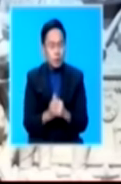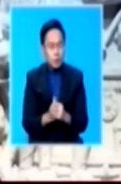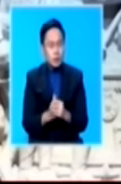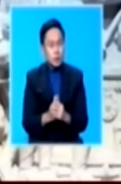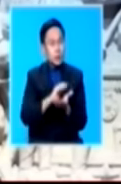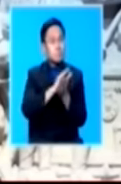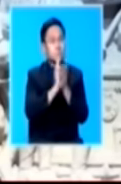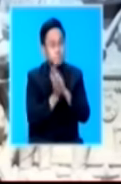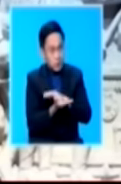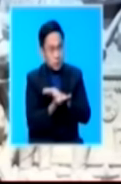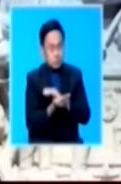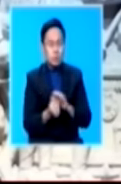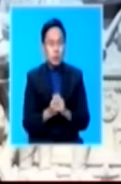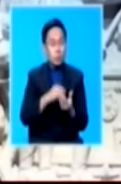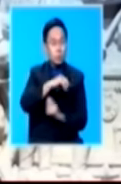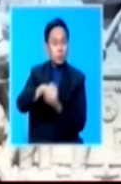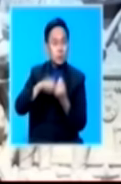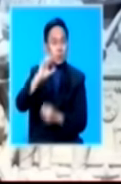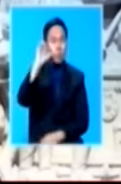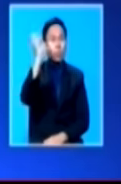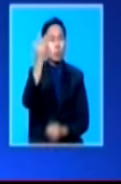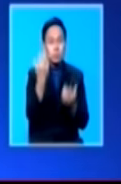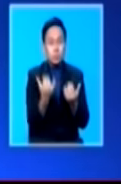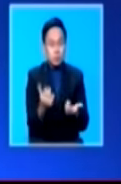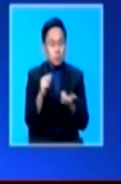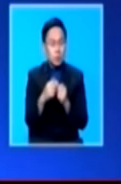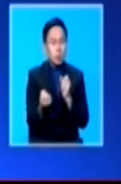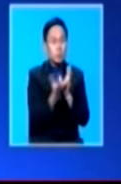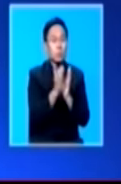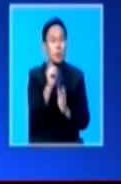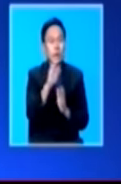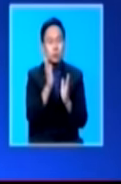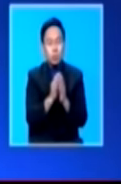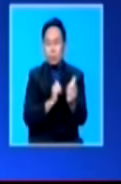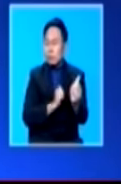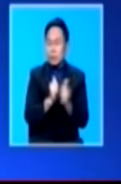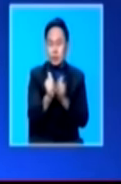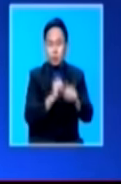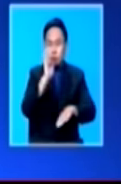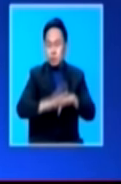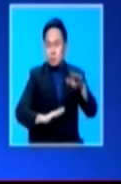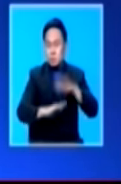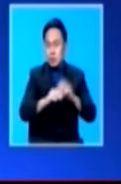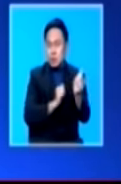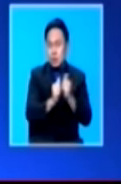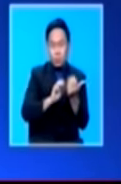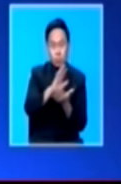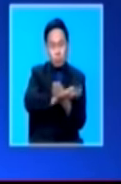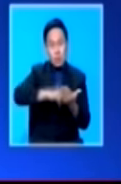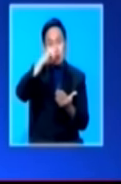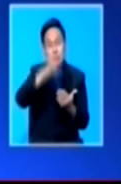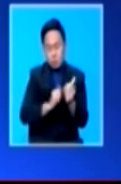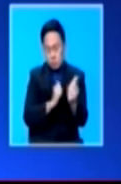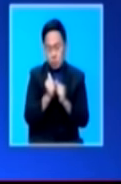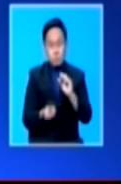เปลี่ยนแปลงนะในเรื่องของเศรษฐกิจโลกในวันนี้นะเราจะต้องเพิ่มขีดความสามารถในการแข่งขันของประเทศให้มากขึ้นนะครับ